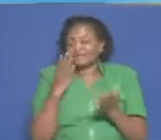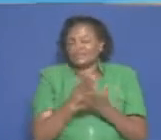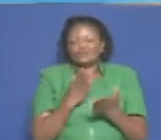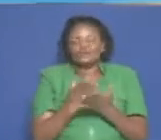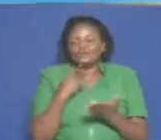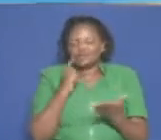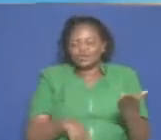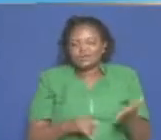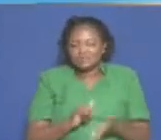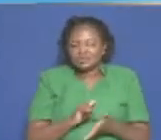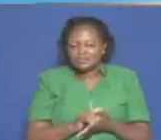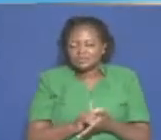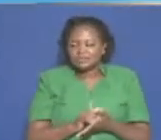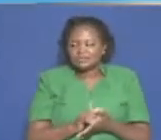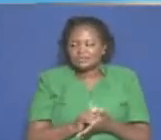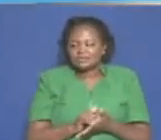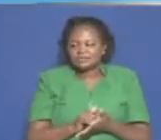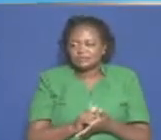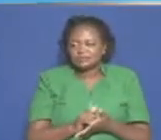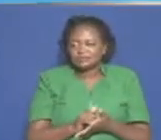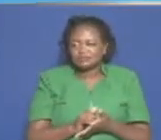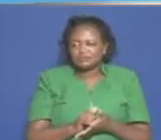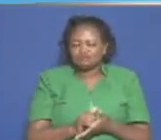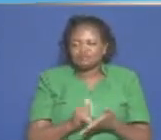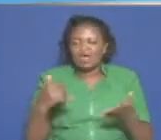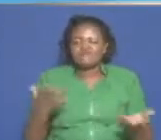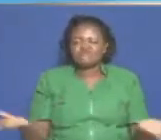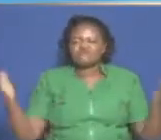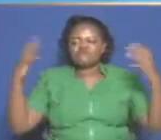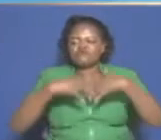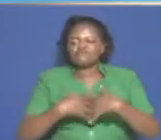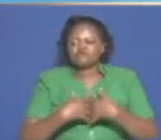tunasema kuleta uwiano fulani, kuleta